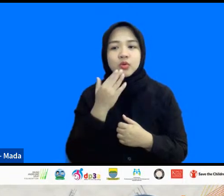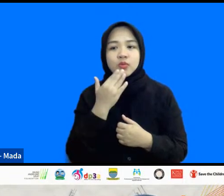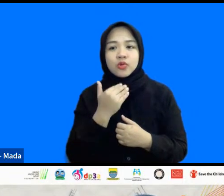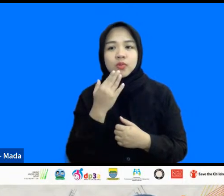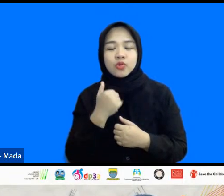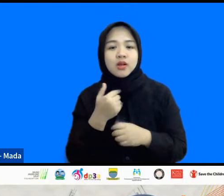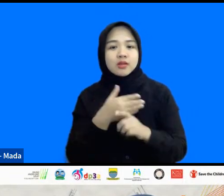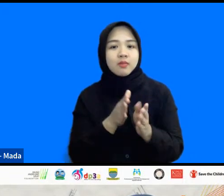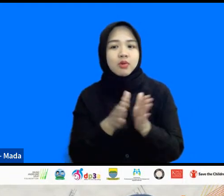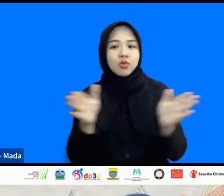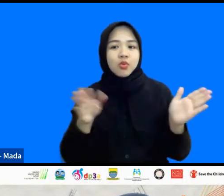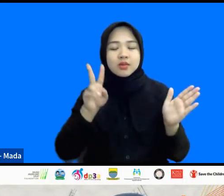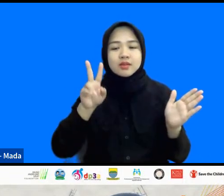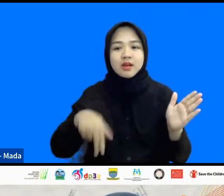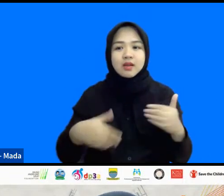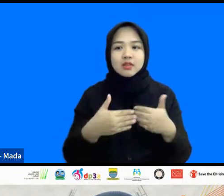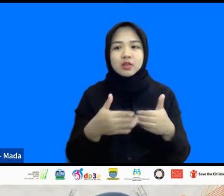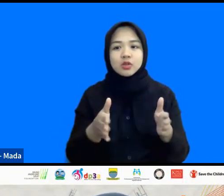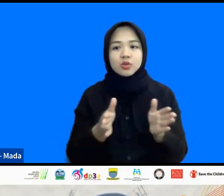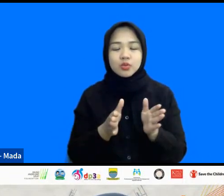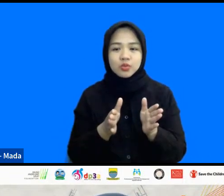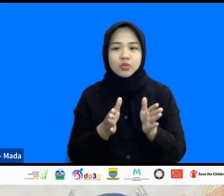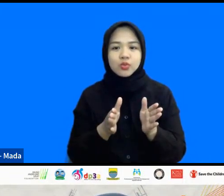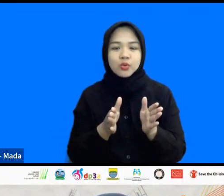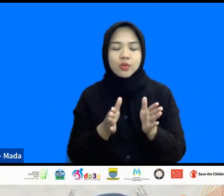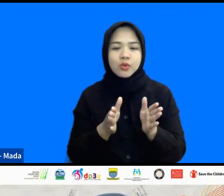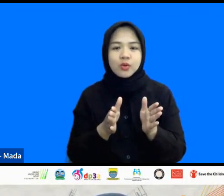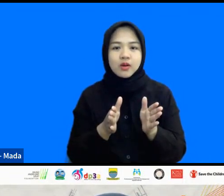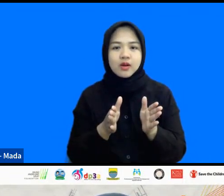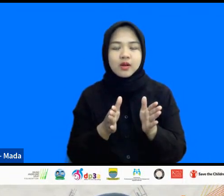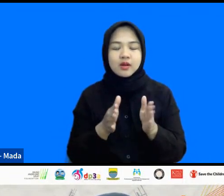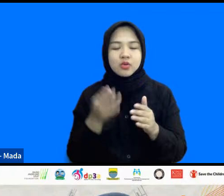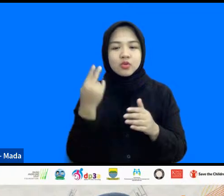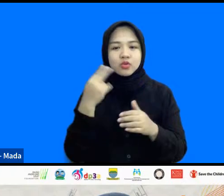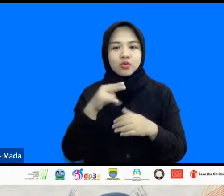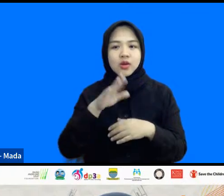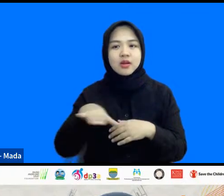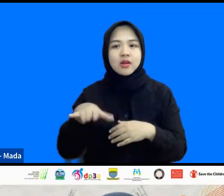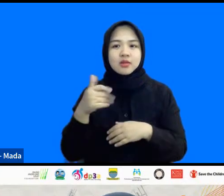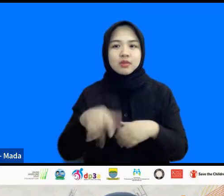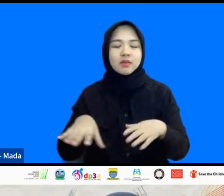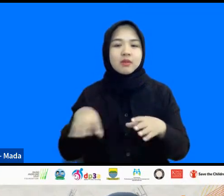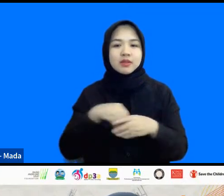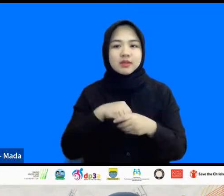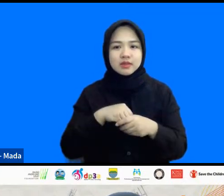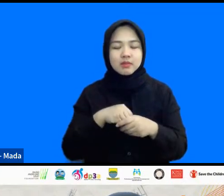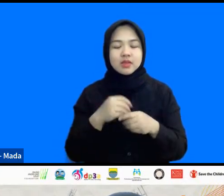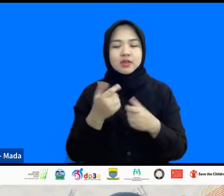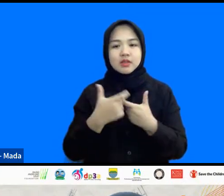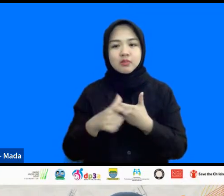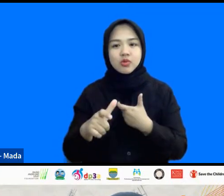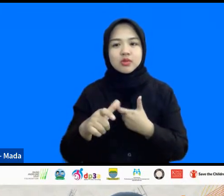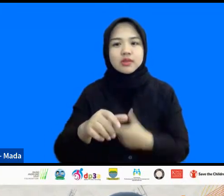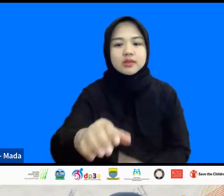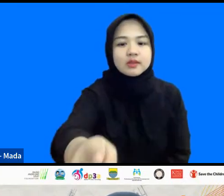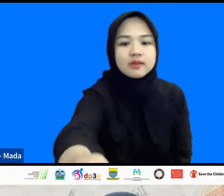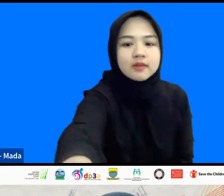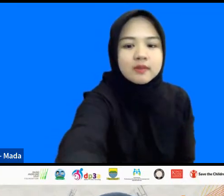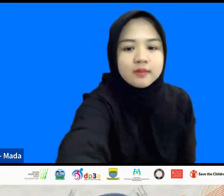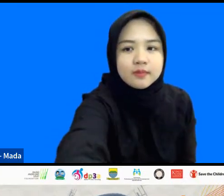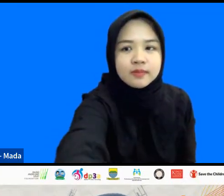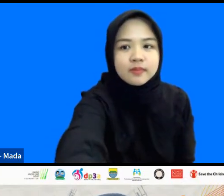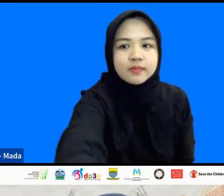memperluas lagi ruang eh, ruang untuk anak bisa berpartisipasi dalam proses terutama